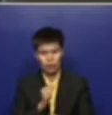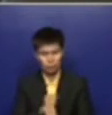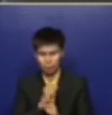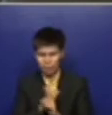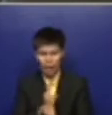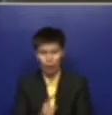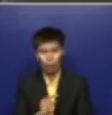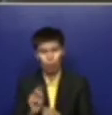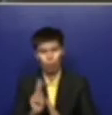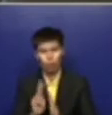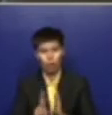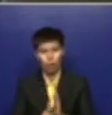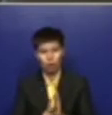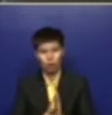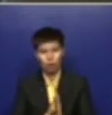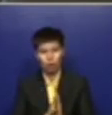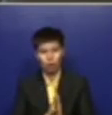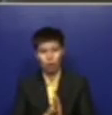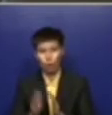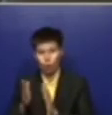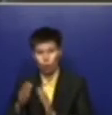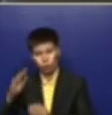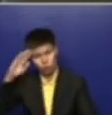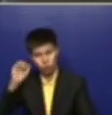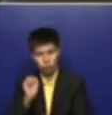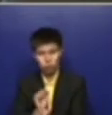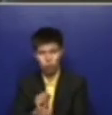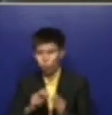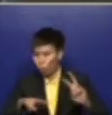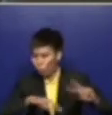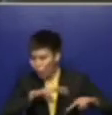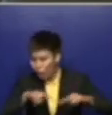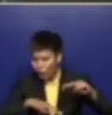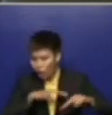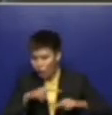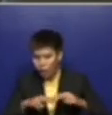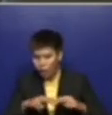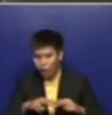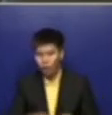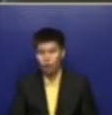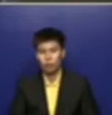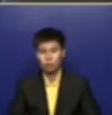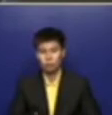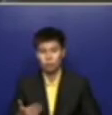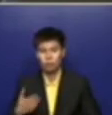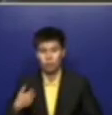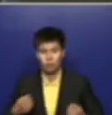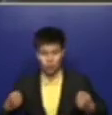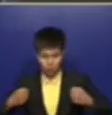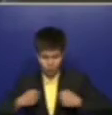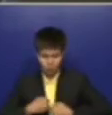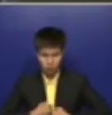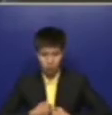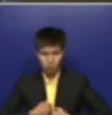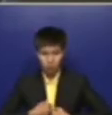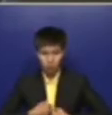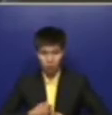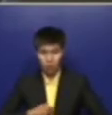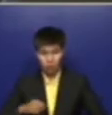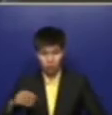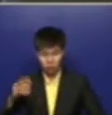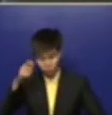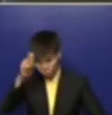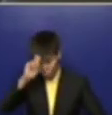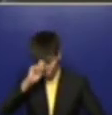ที่ก็จะดูแลโดยไม่มีอาวุธนะครับการดำเนินการก็จะเป็นการแต่งเครื่องแบบตำรวจสีกากีนะครับไม่มีอา